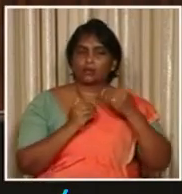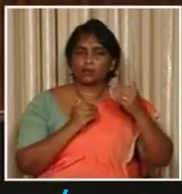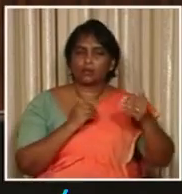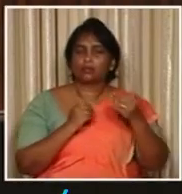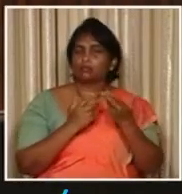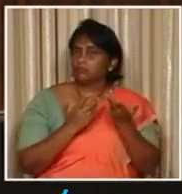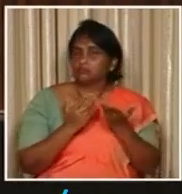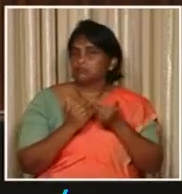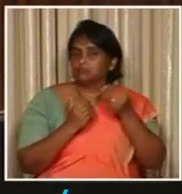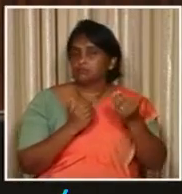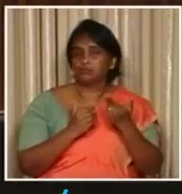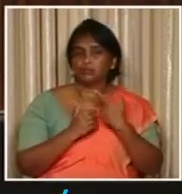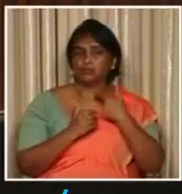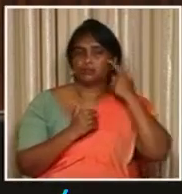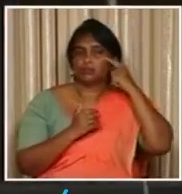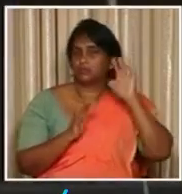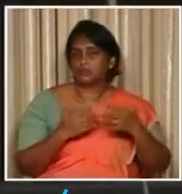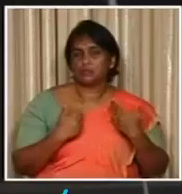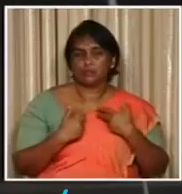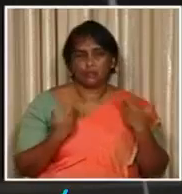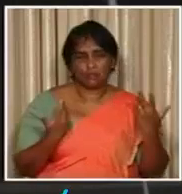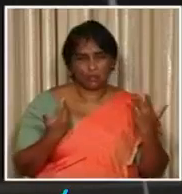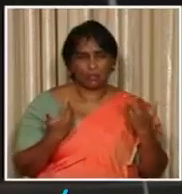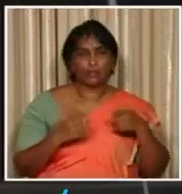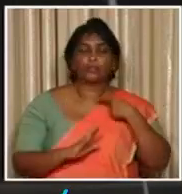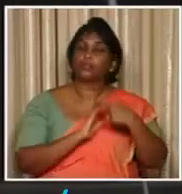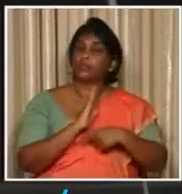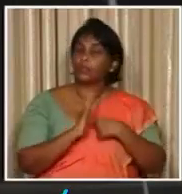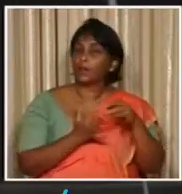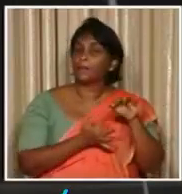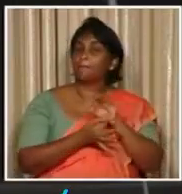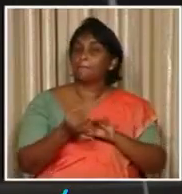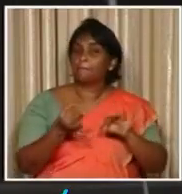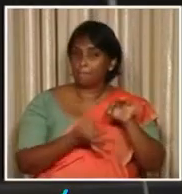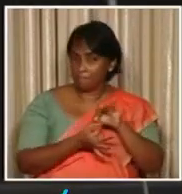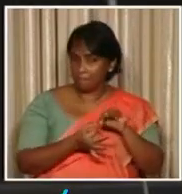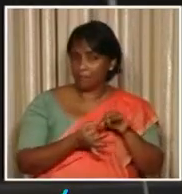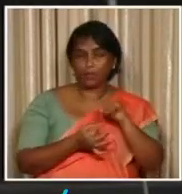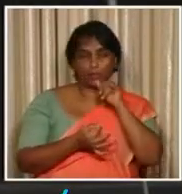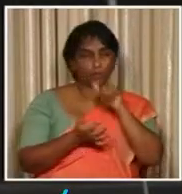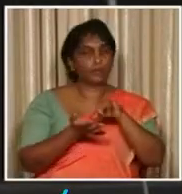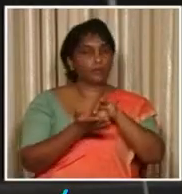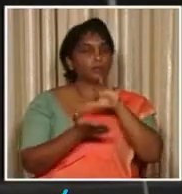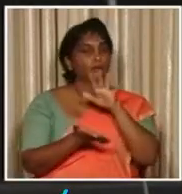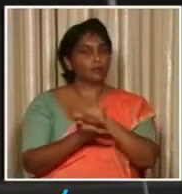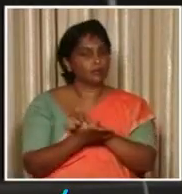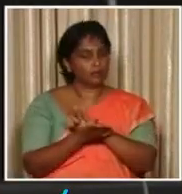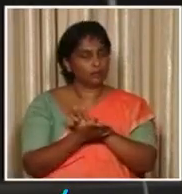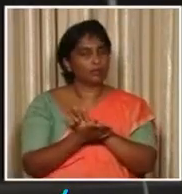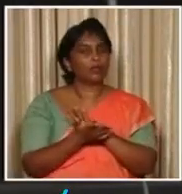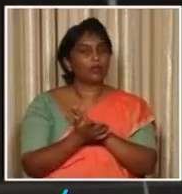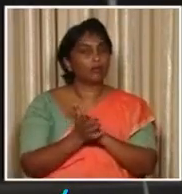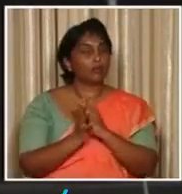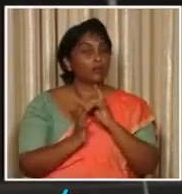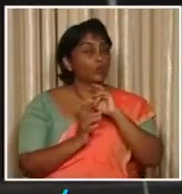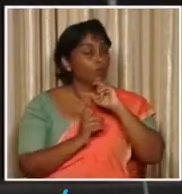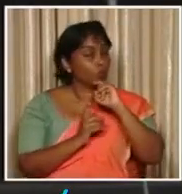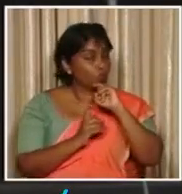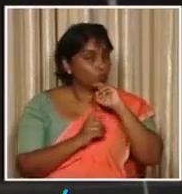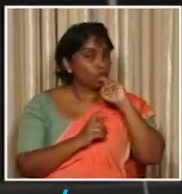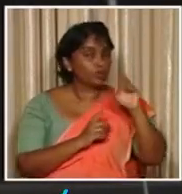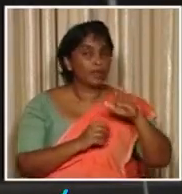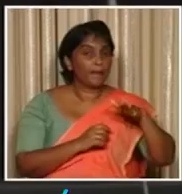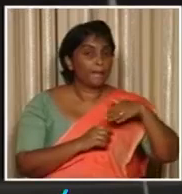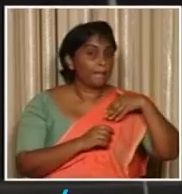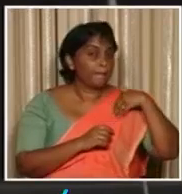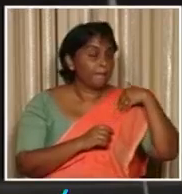කියලා කවුටවත් බලාපොරොත්තුවක් තියාගන්න බෑ. මේ රටේ ප්‍රජාතන්ත්‍රවාදය තහවුරු කිරීමේදී අධිකරණයට